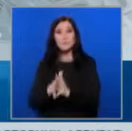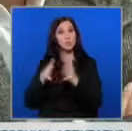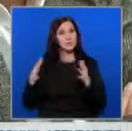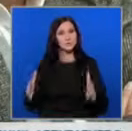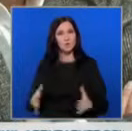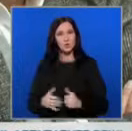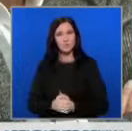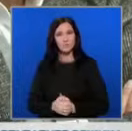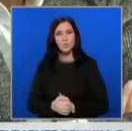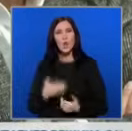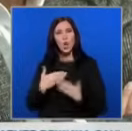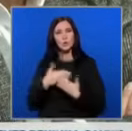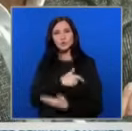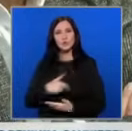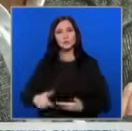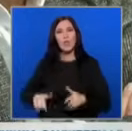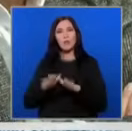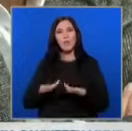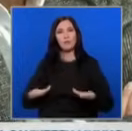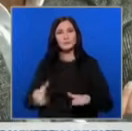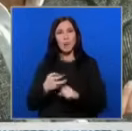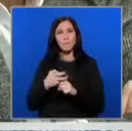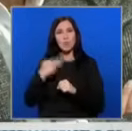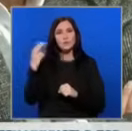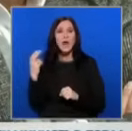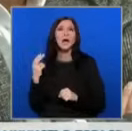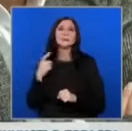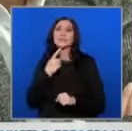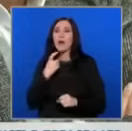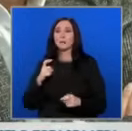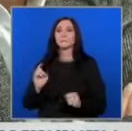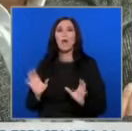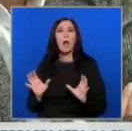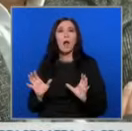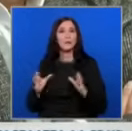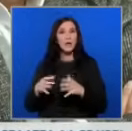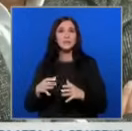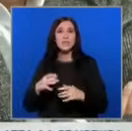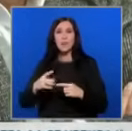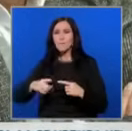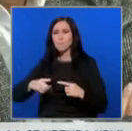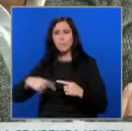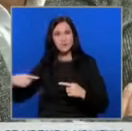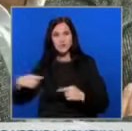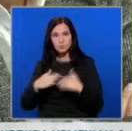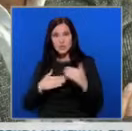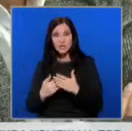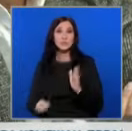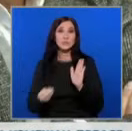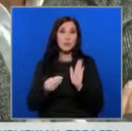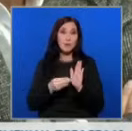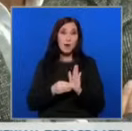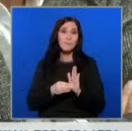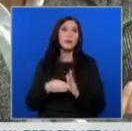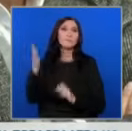мнозинството. Относно Националната детска болница, за катализиране на процеса по изграждането и залагаме задължени Министерски съвет да